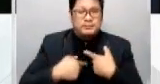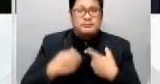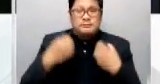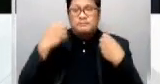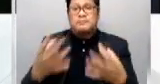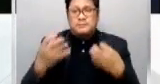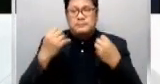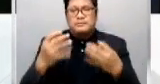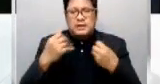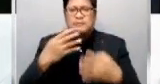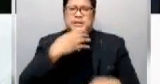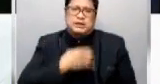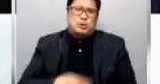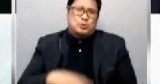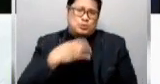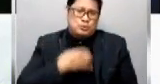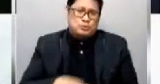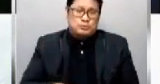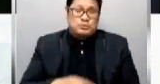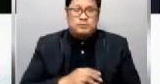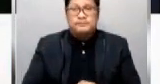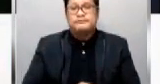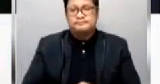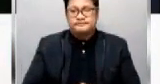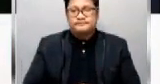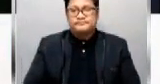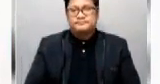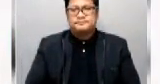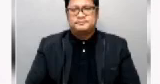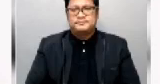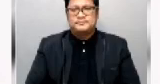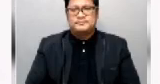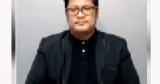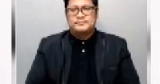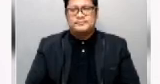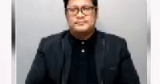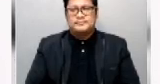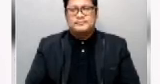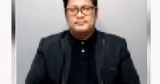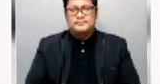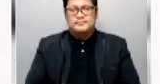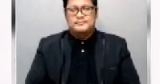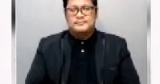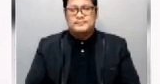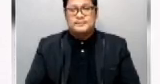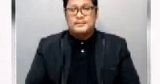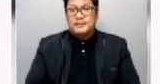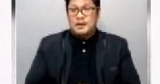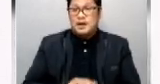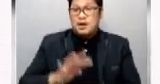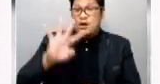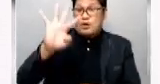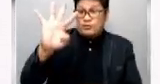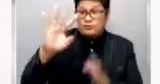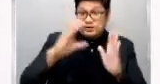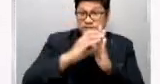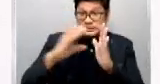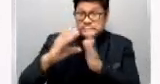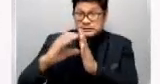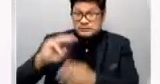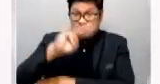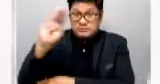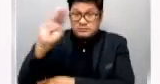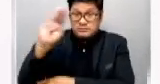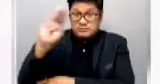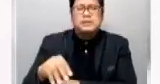nagugutom. Joseph Morong, Nakatutok, 24 Oras. Apat na lungsod sa Metro Manila ang tinukoy ng OCTA